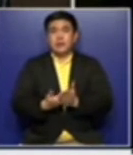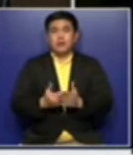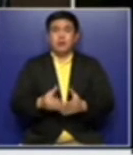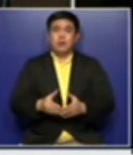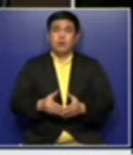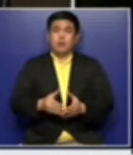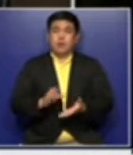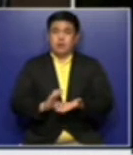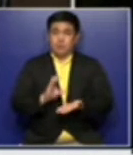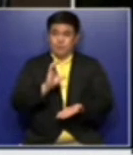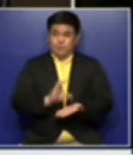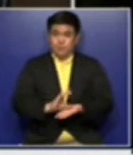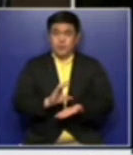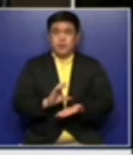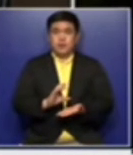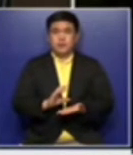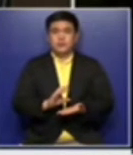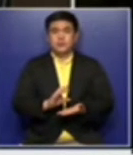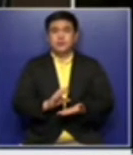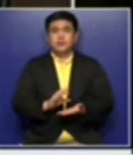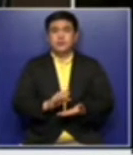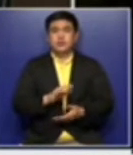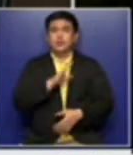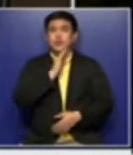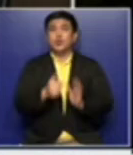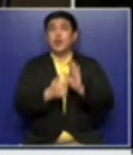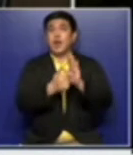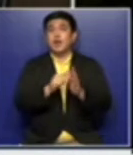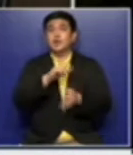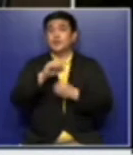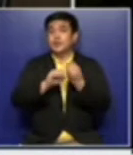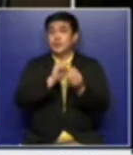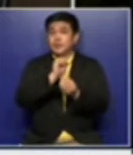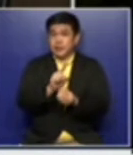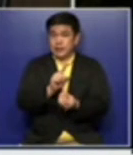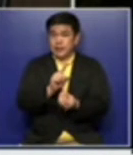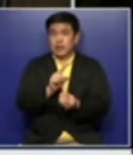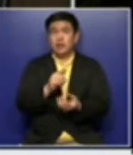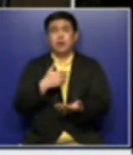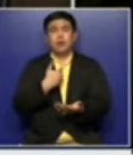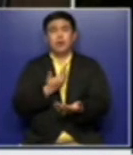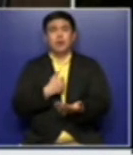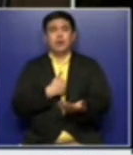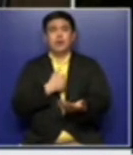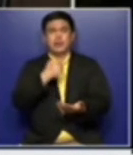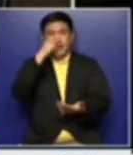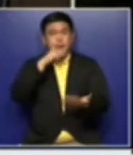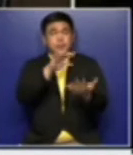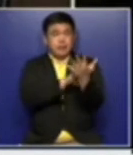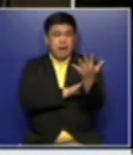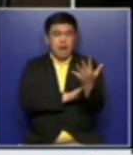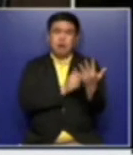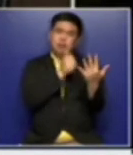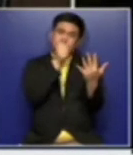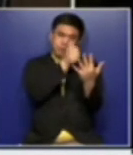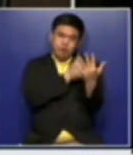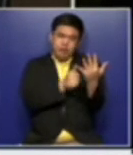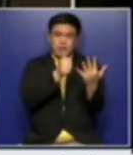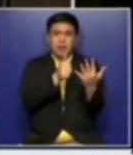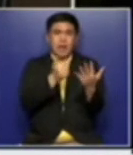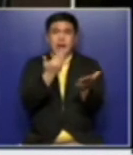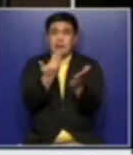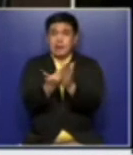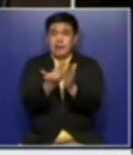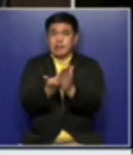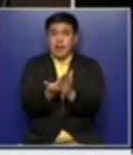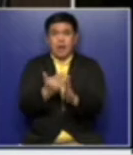ครับถ้าเศรษฐกิจของประเทศดีการจัดเก็บรายได้